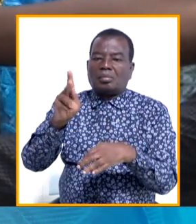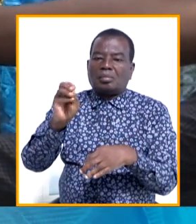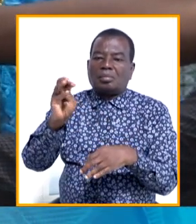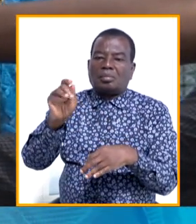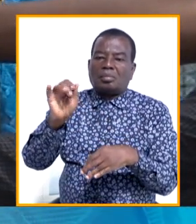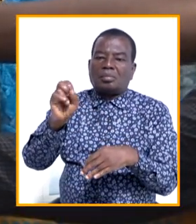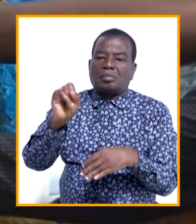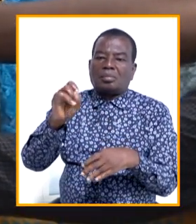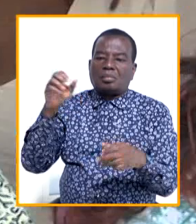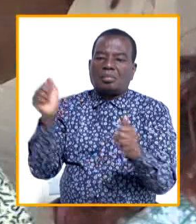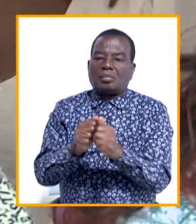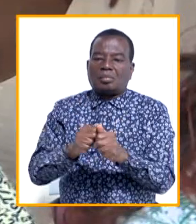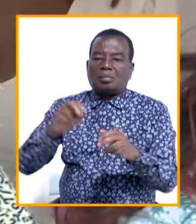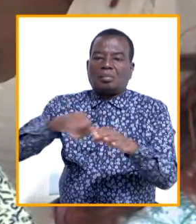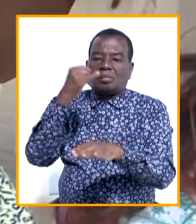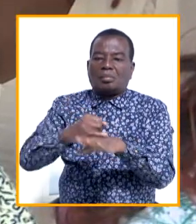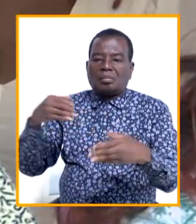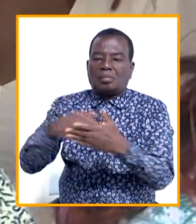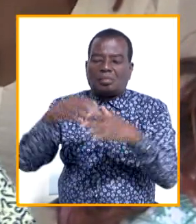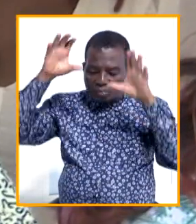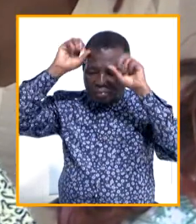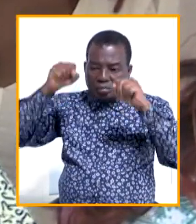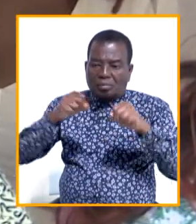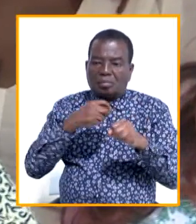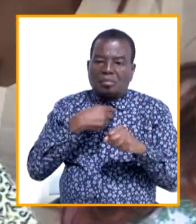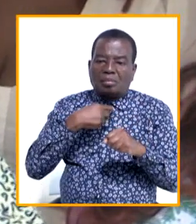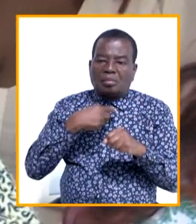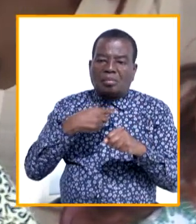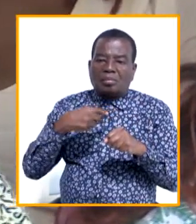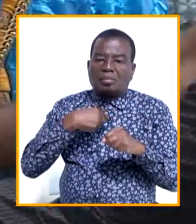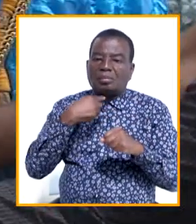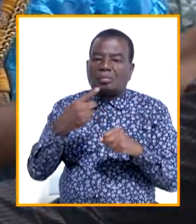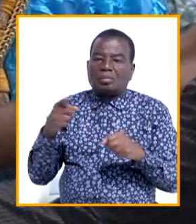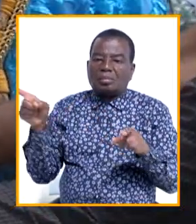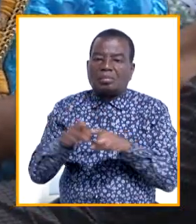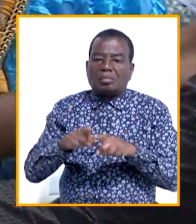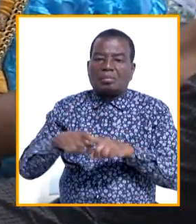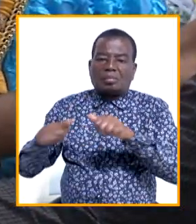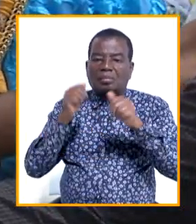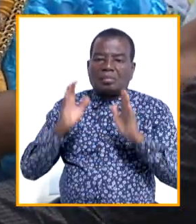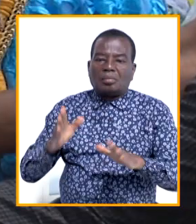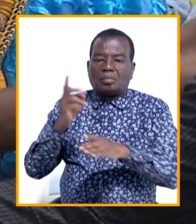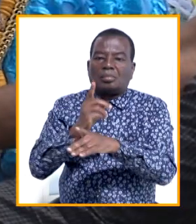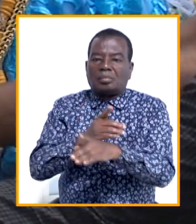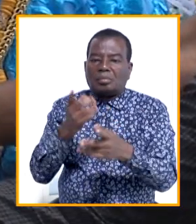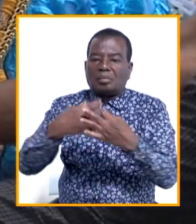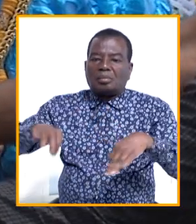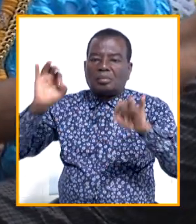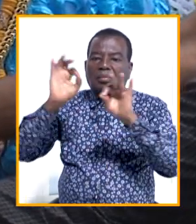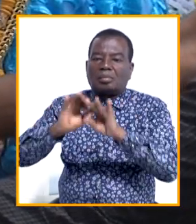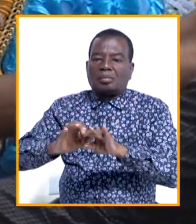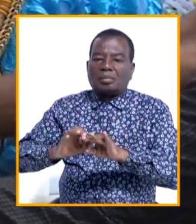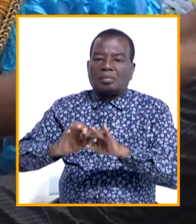avec installation du tout nouveau président de la mutuelle j'estime que en tant que quatre en tant que acteur du développement il est important